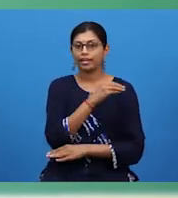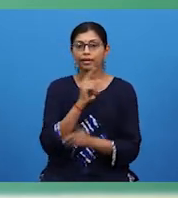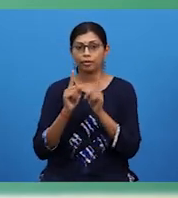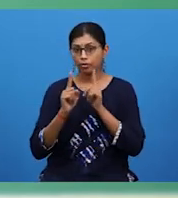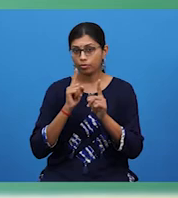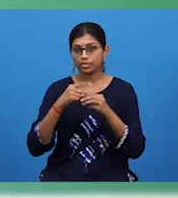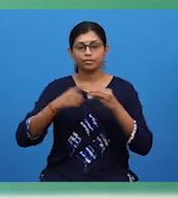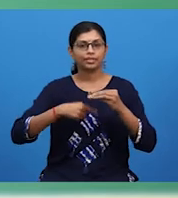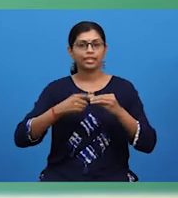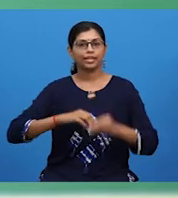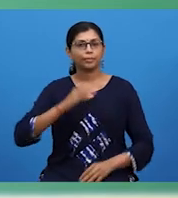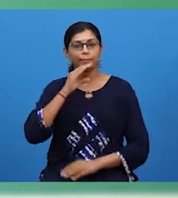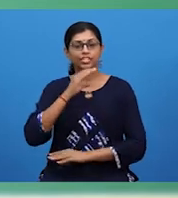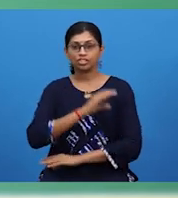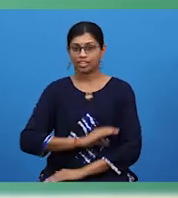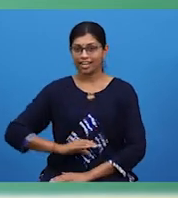mengenai pencernaan.